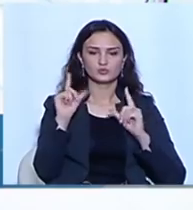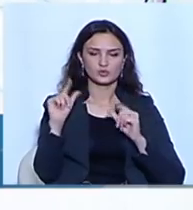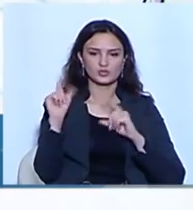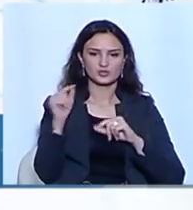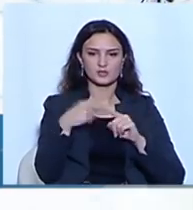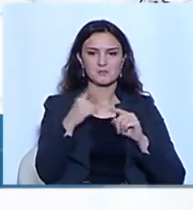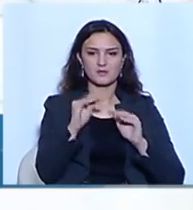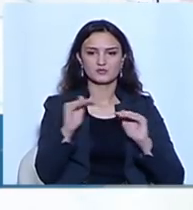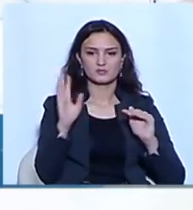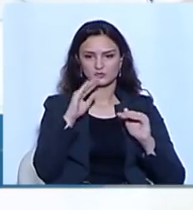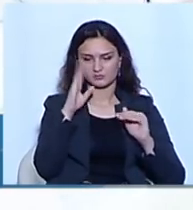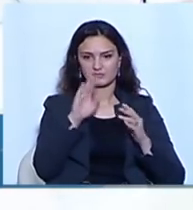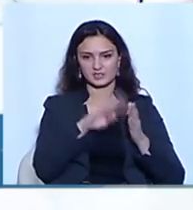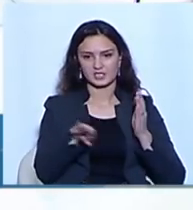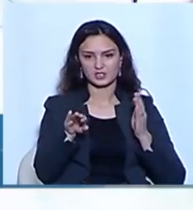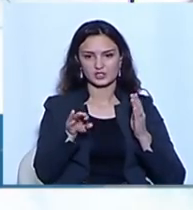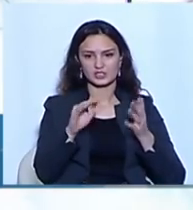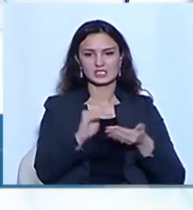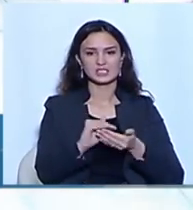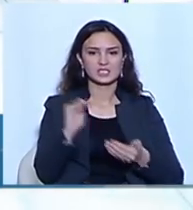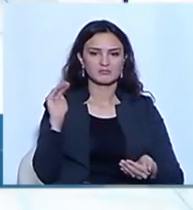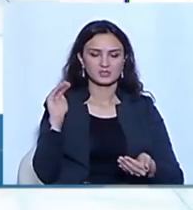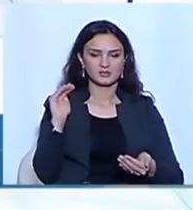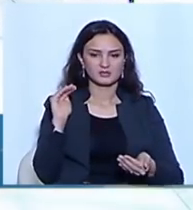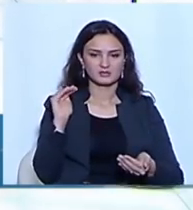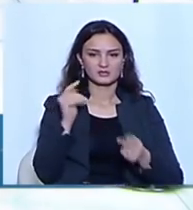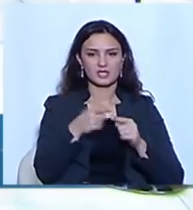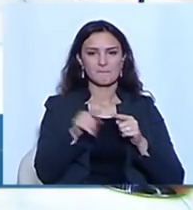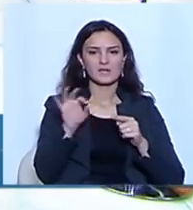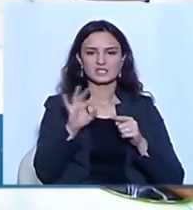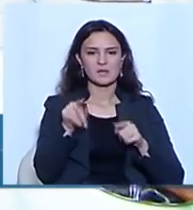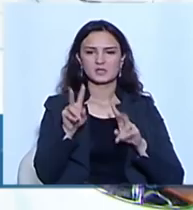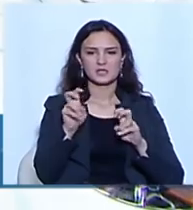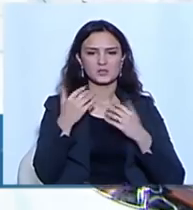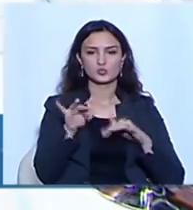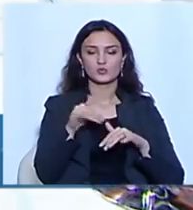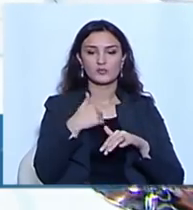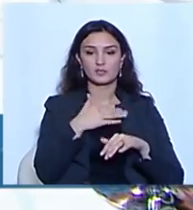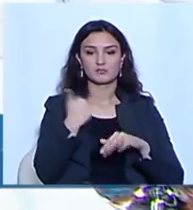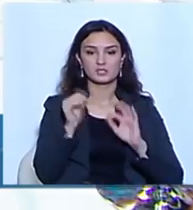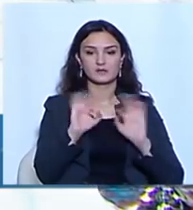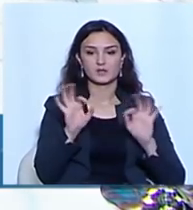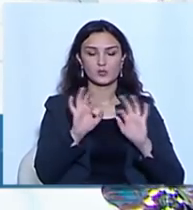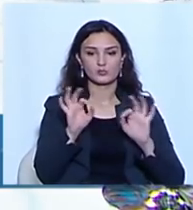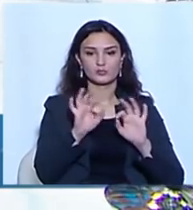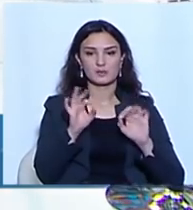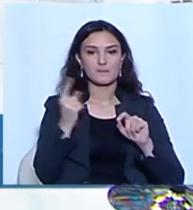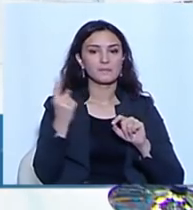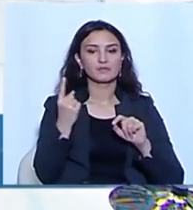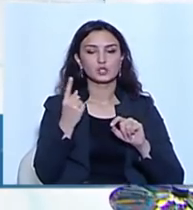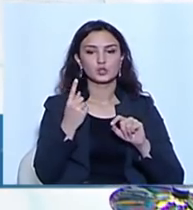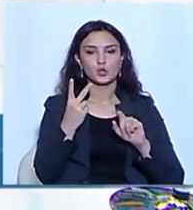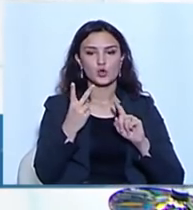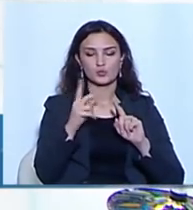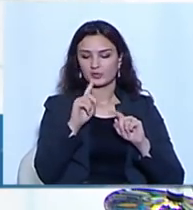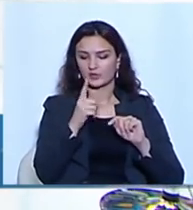და ბავშვები მშობლების გარეშე იზრდებიან. ამაზე, ამ თემაზე უკვე აღარც ვსაუბრობ. პირველი